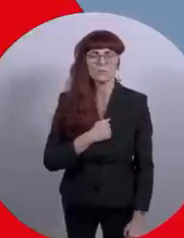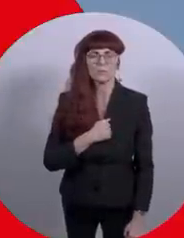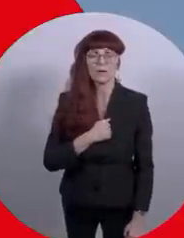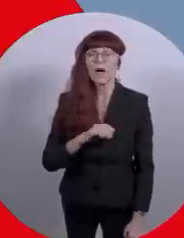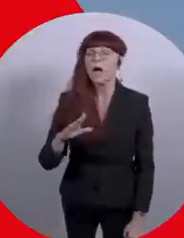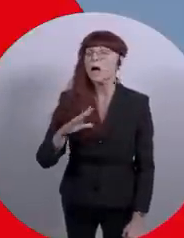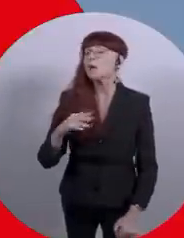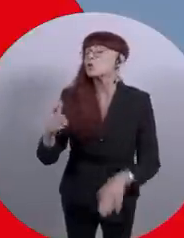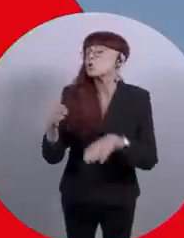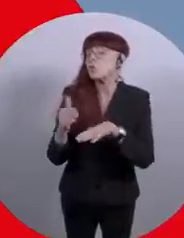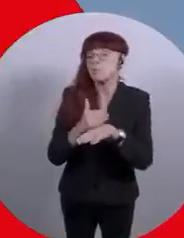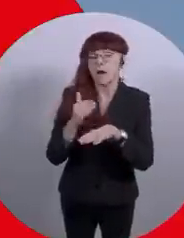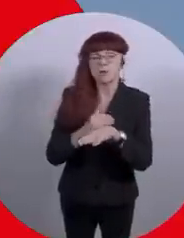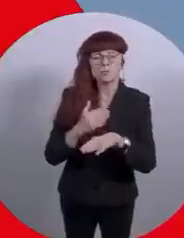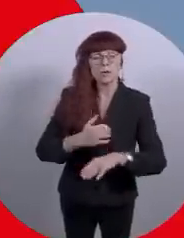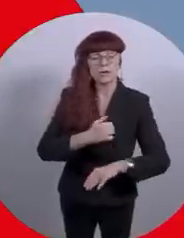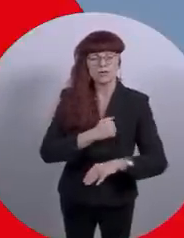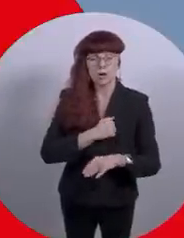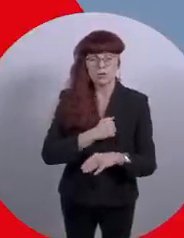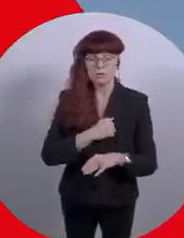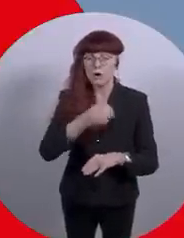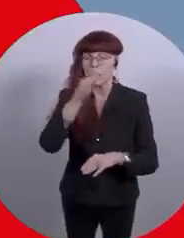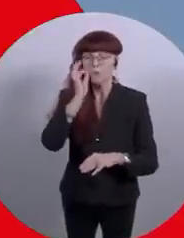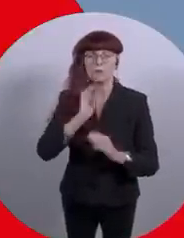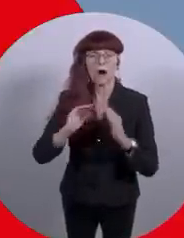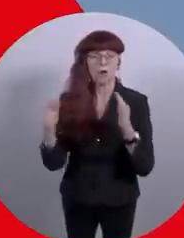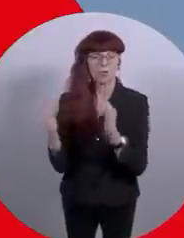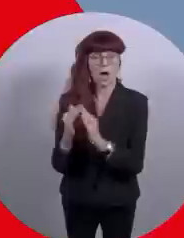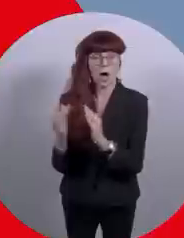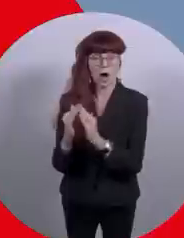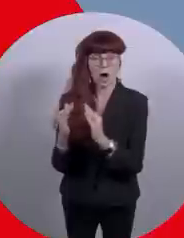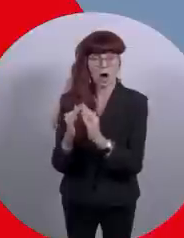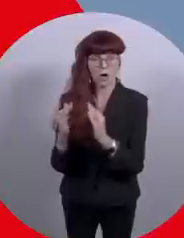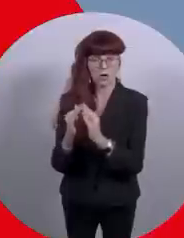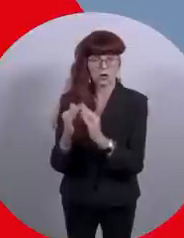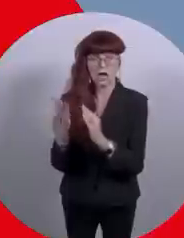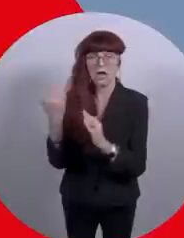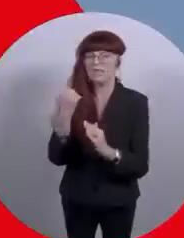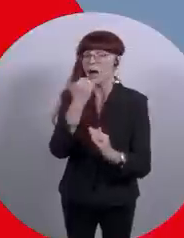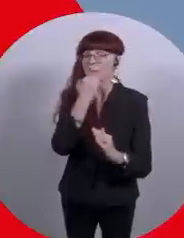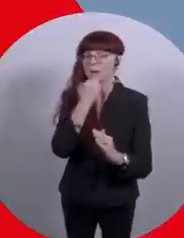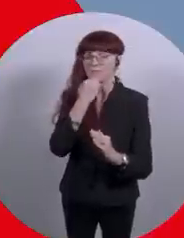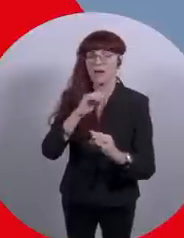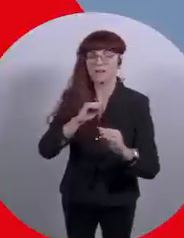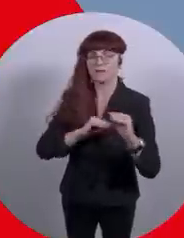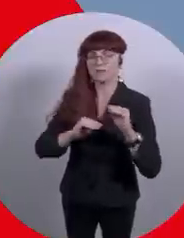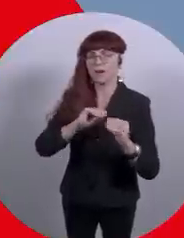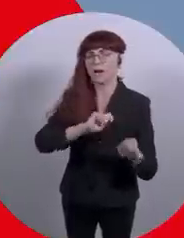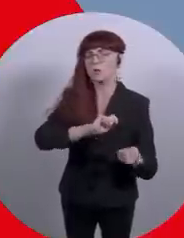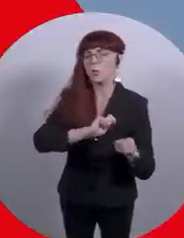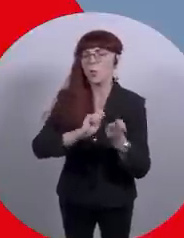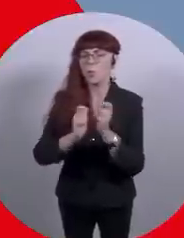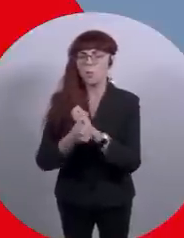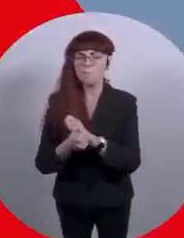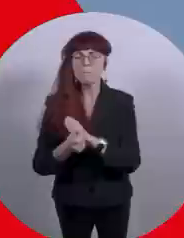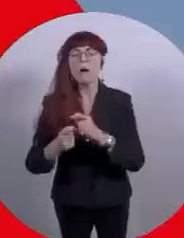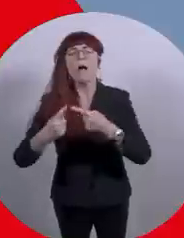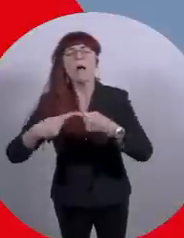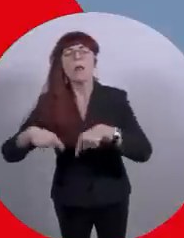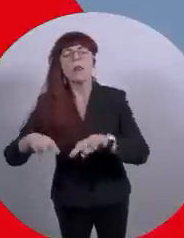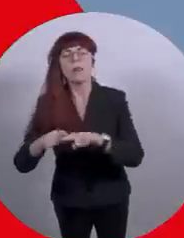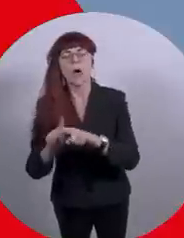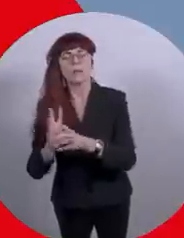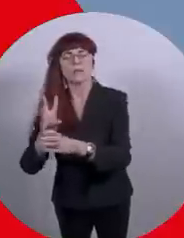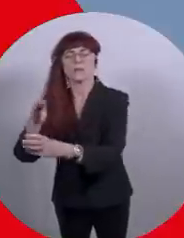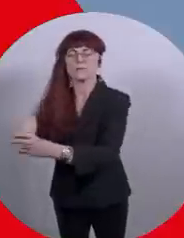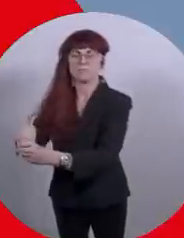wir haben beispielsweise es geschafft dass Frauenhaus aus einem privaten Verein in eine Landesbeteiligung einzugliedern das